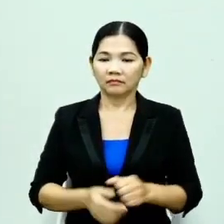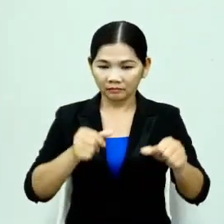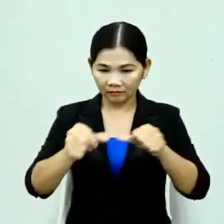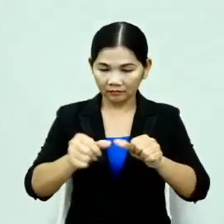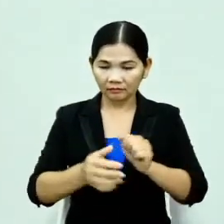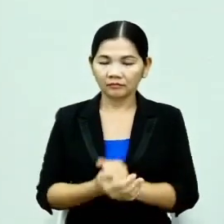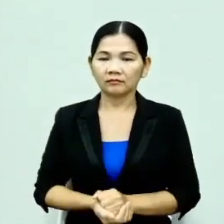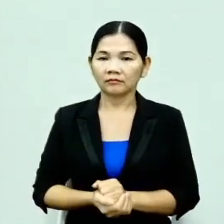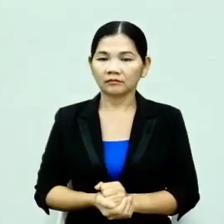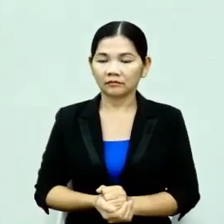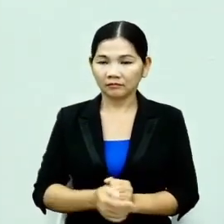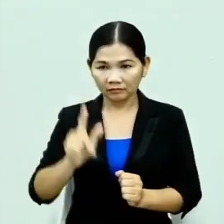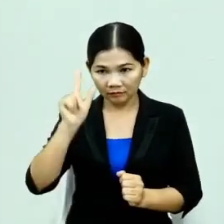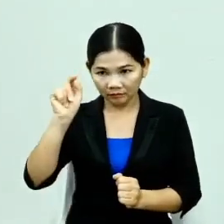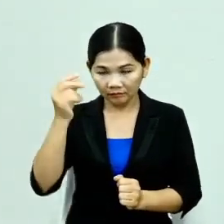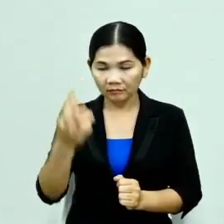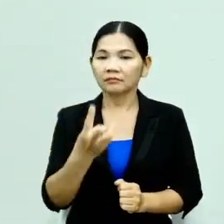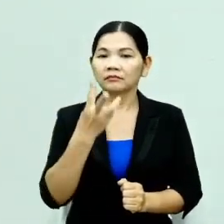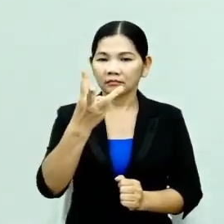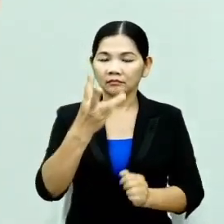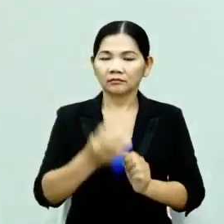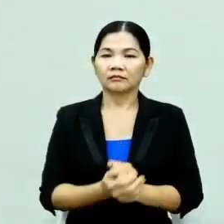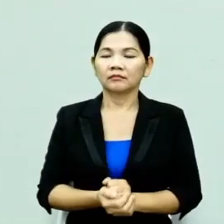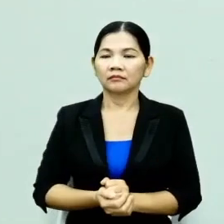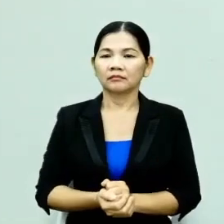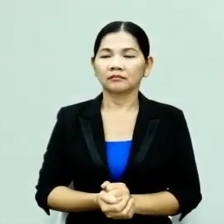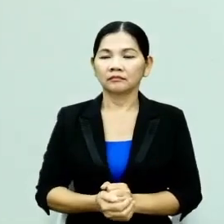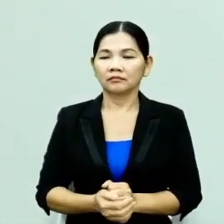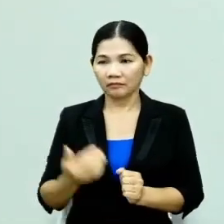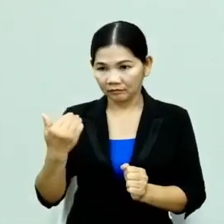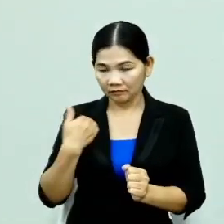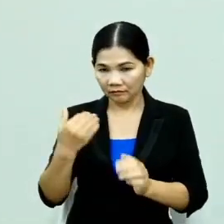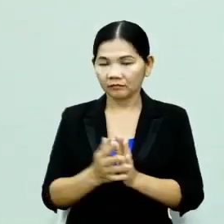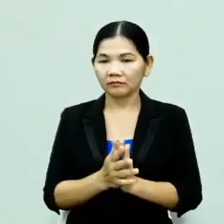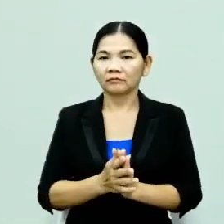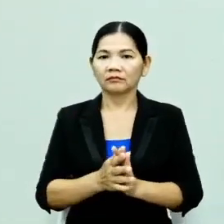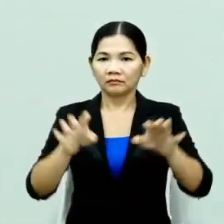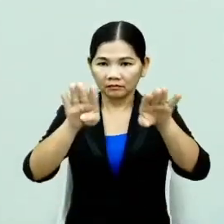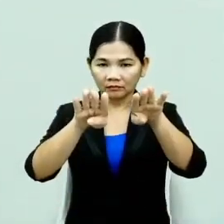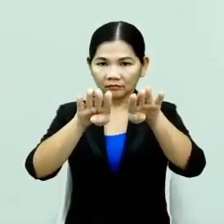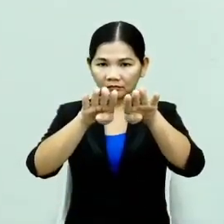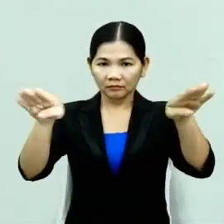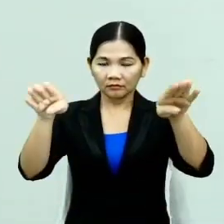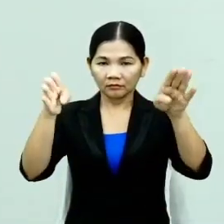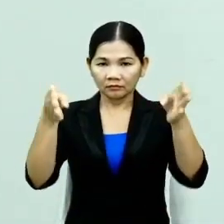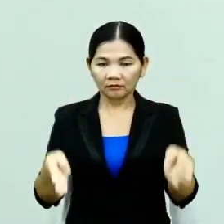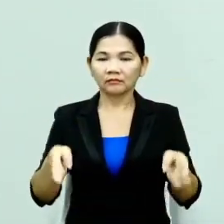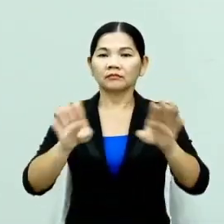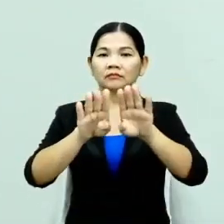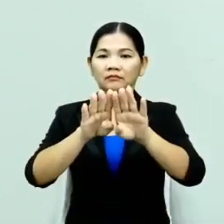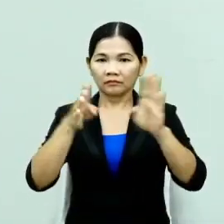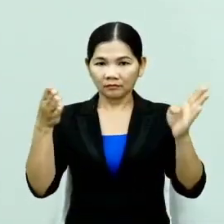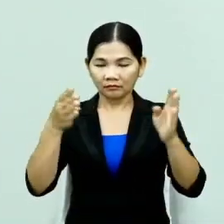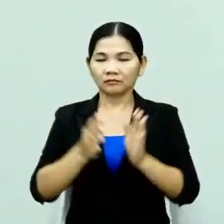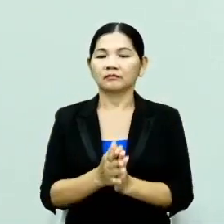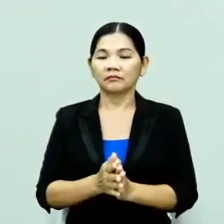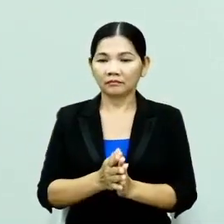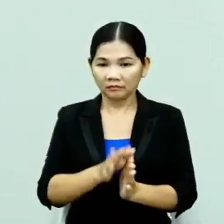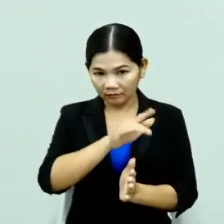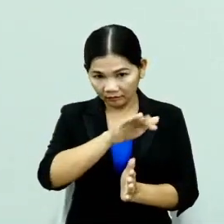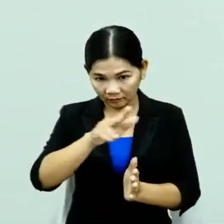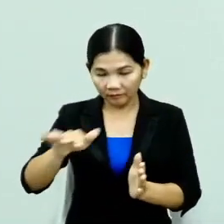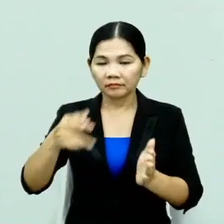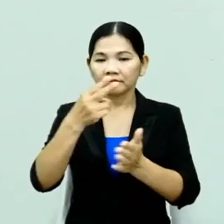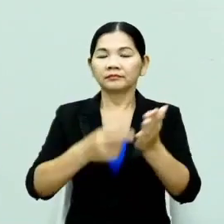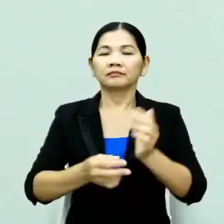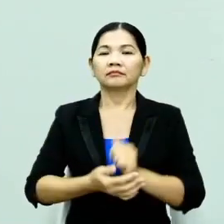ទៅរូបភាពទី3រូបភាពទី3របស់យើងនេះជារូបតូដូច្នេះយើងត្រូវសរសេរចាបំពេញនៅតួអក្សរអ្វី